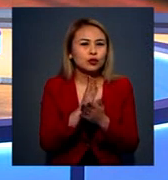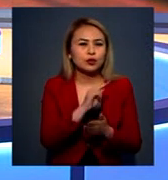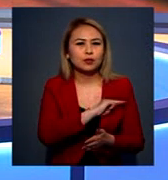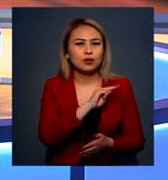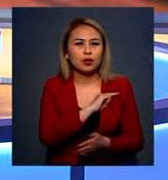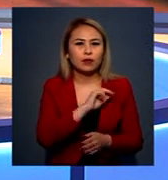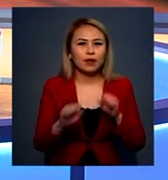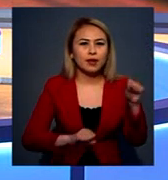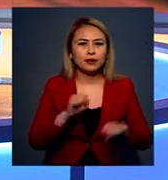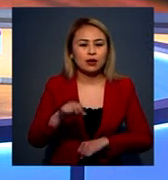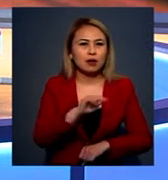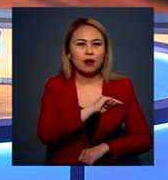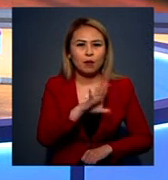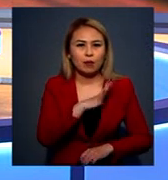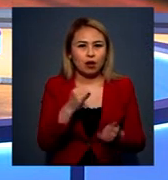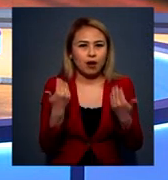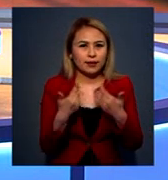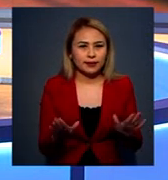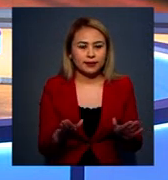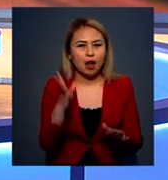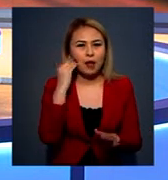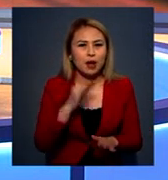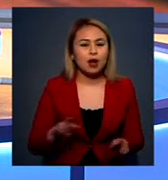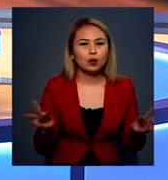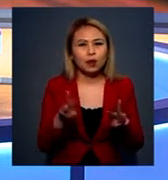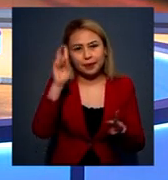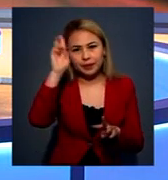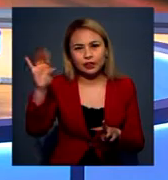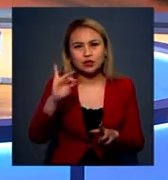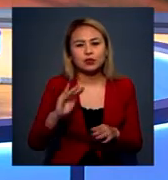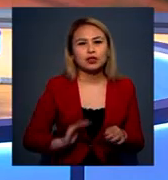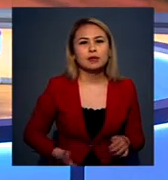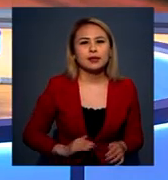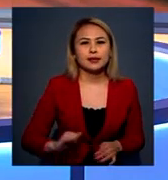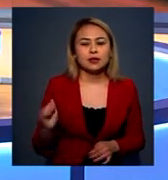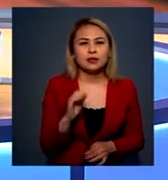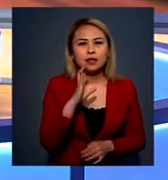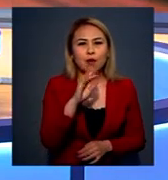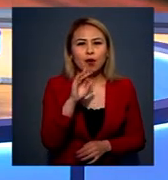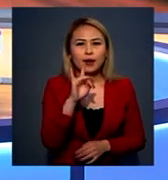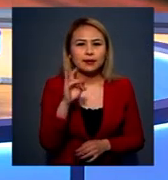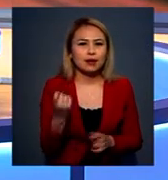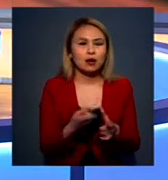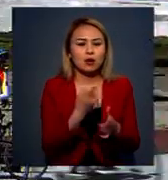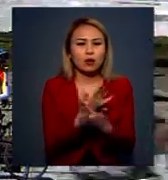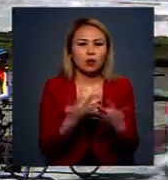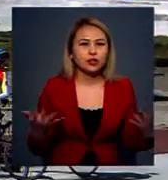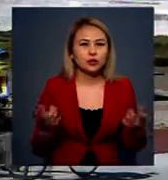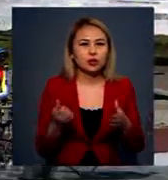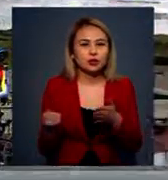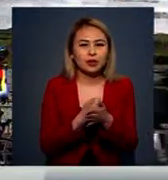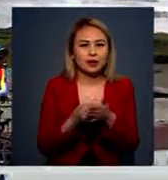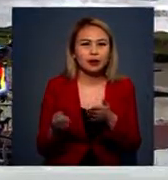бойы жұмыс істемей тұрған велотрек ашылды. Алаңды Алматы әкімдігі мемлекеттік және жекеменшік әріптестік негізінде Самұрық Қазына әл-ауқат